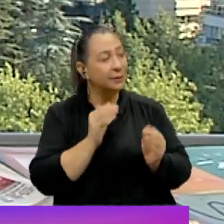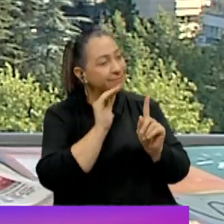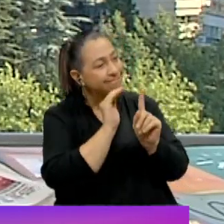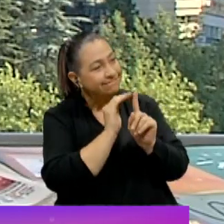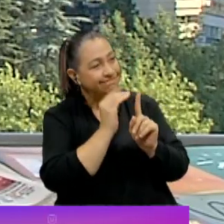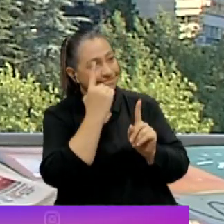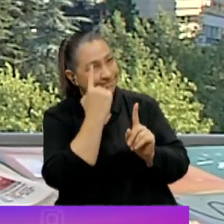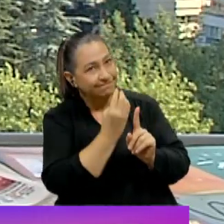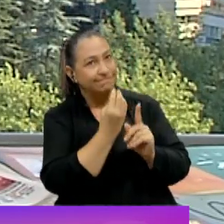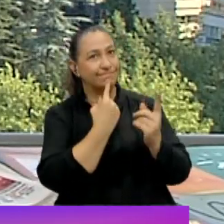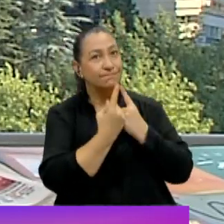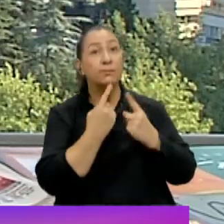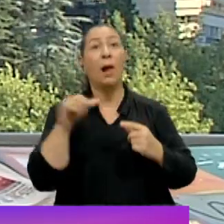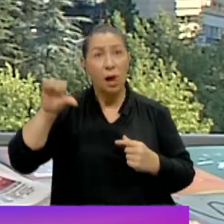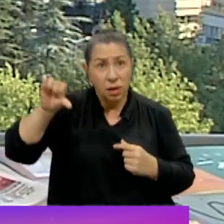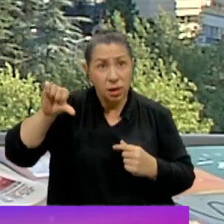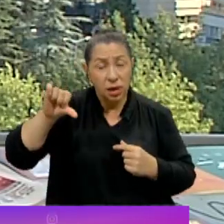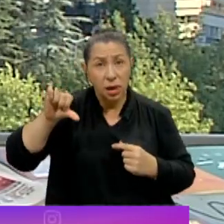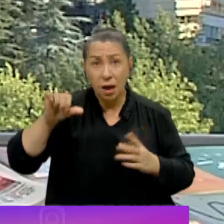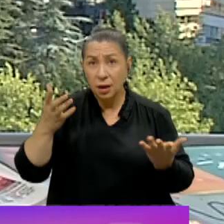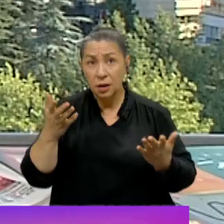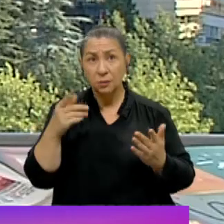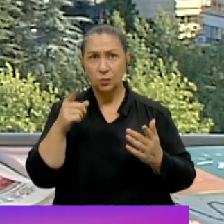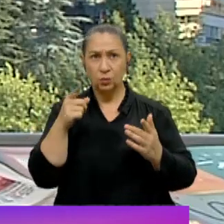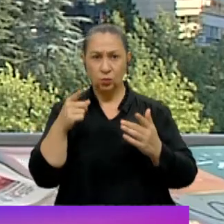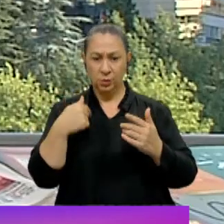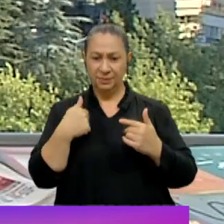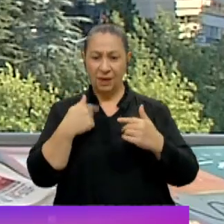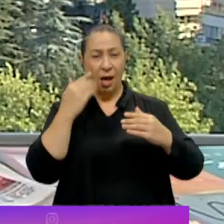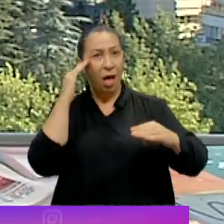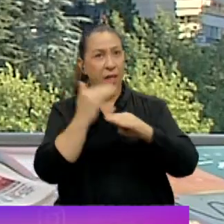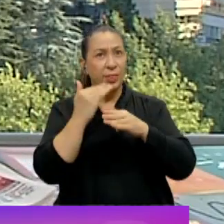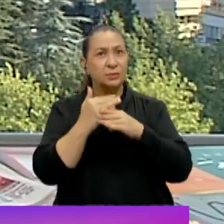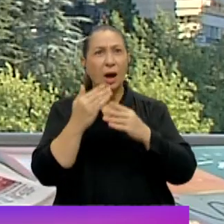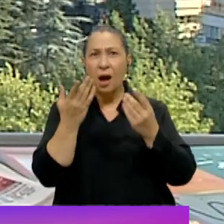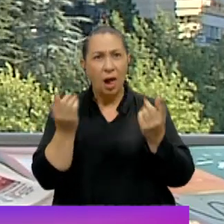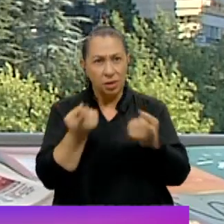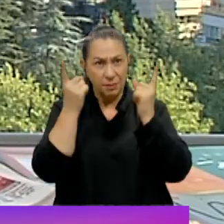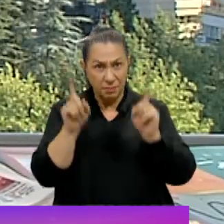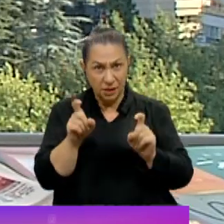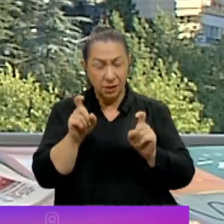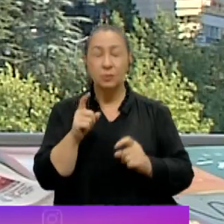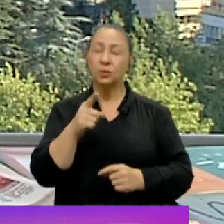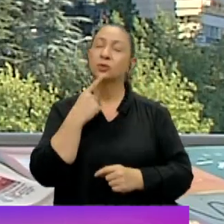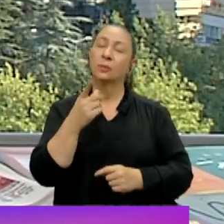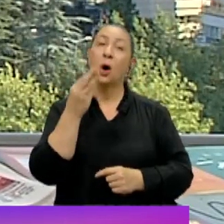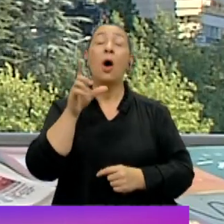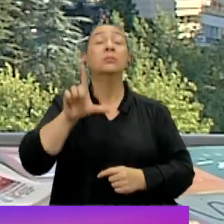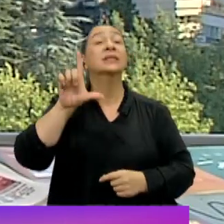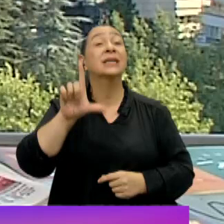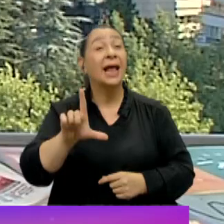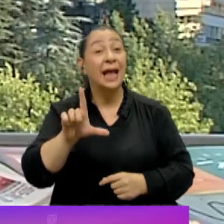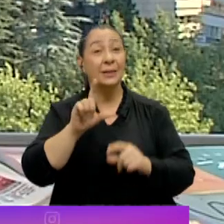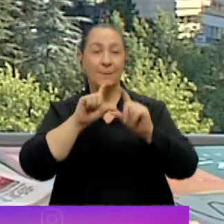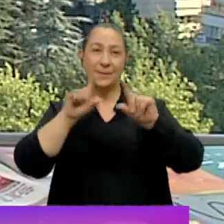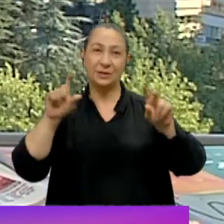yaklaşarak konuşamıyor muyuz? Artık bu yetimizi de mi kaybettik? Bunu da söylemiş oldum. Olması gereken